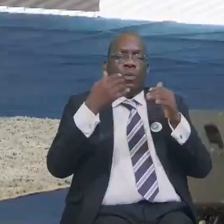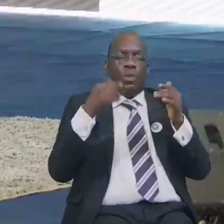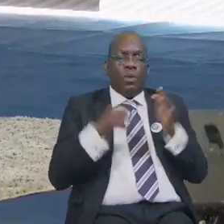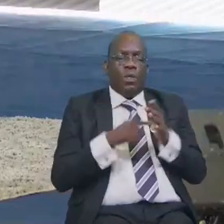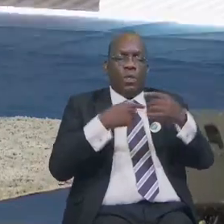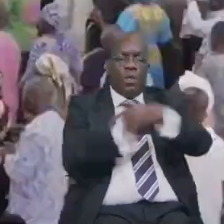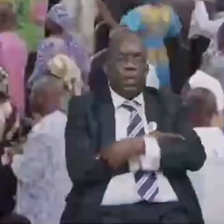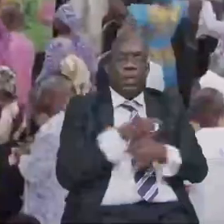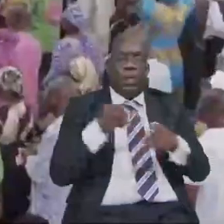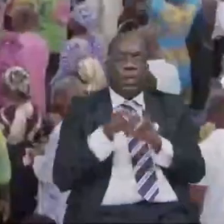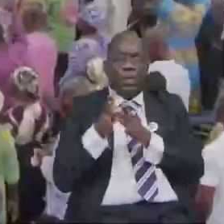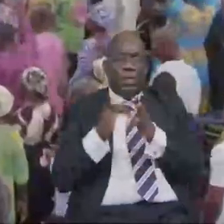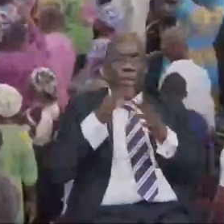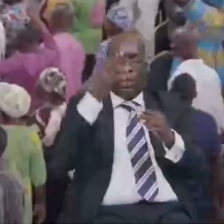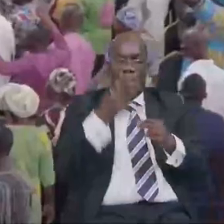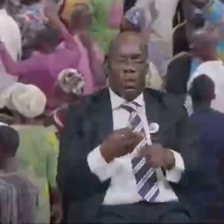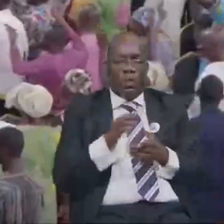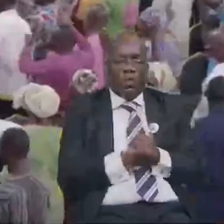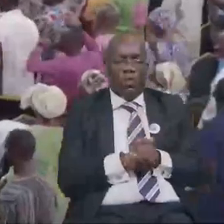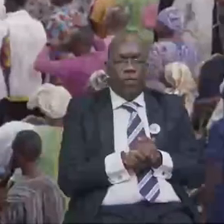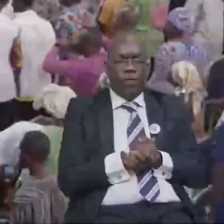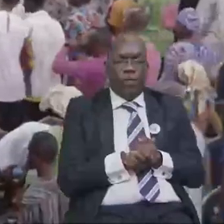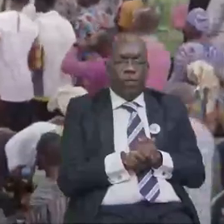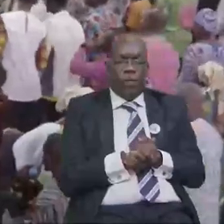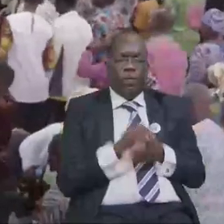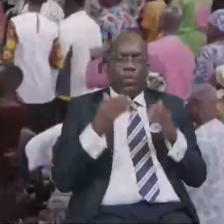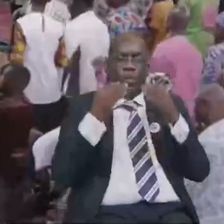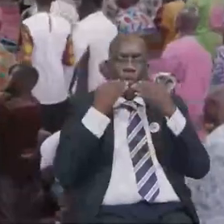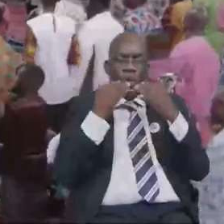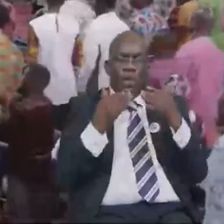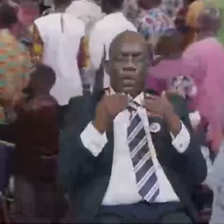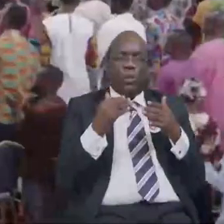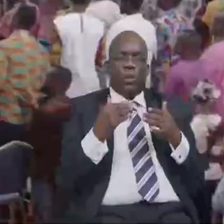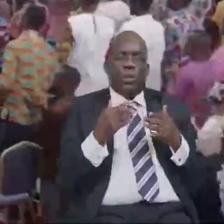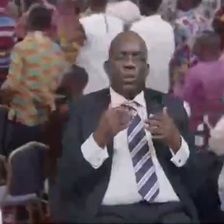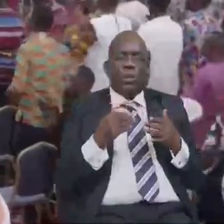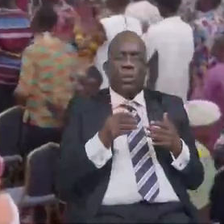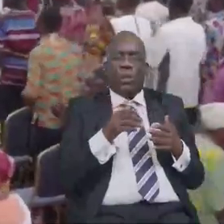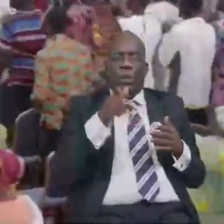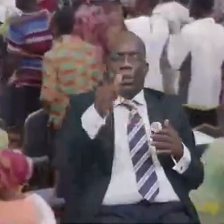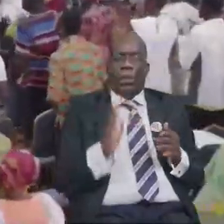Jésus. Merci, que Dieu te bénisse.